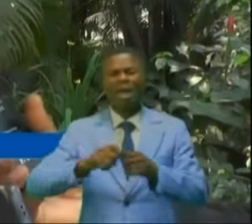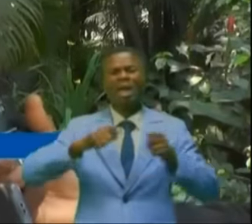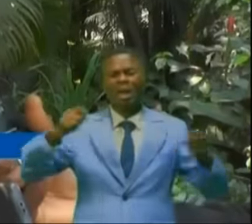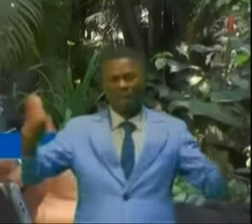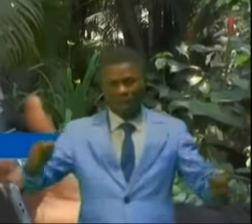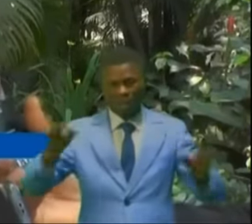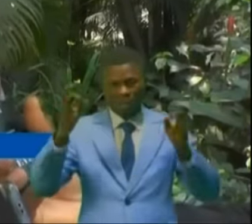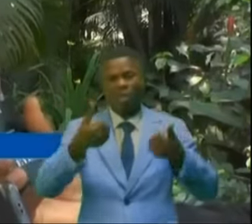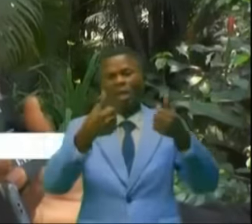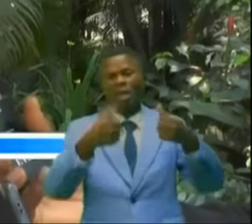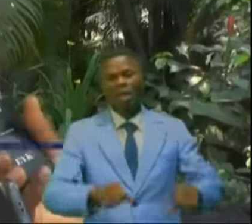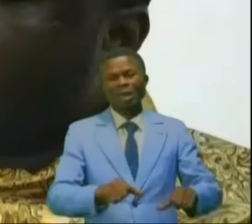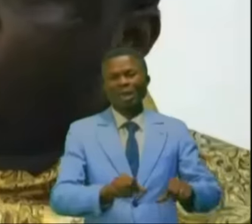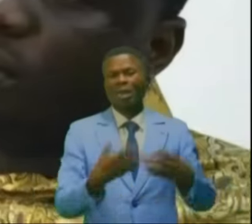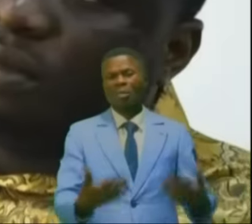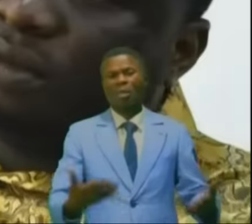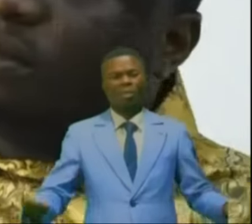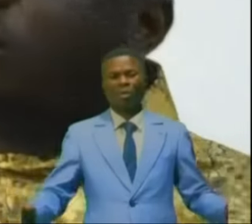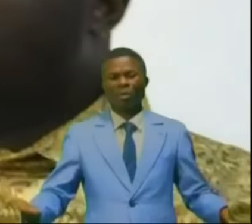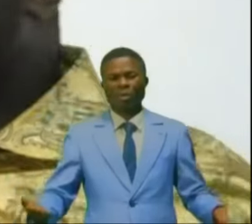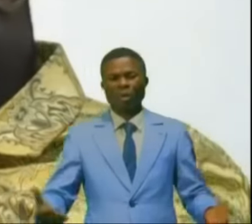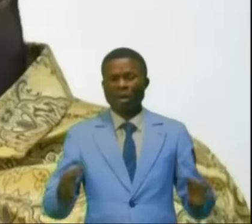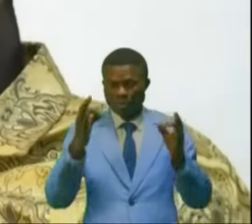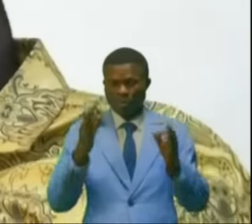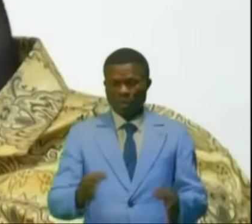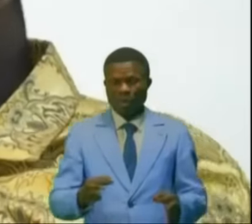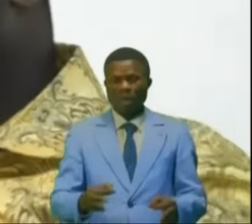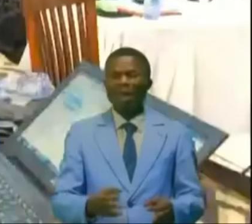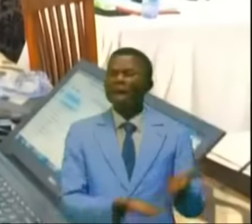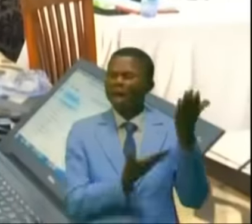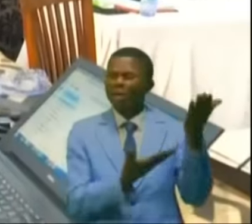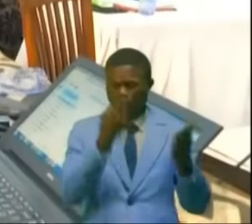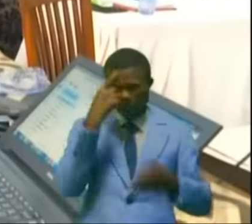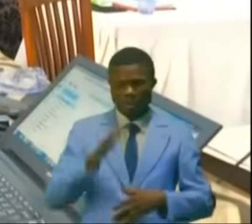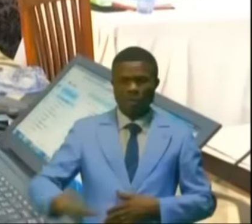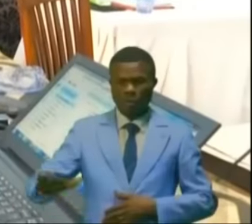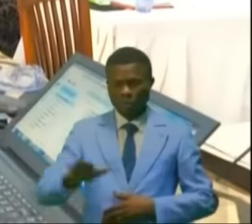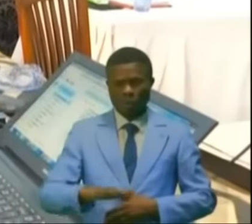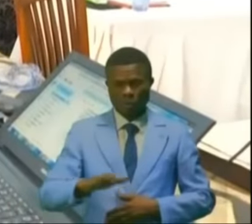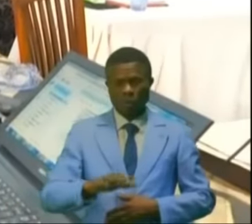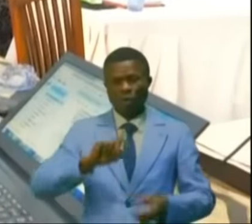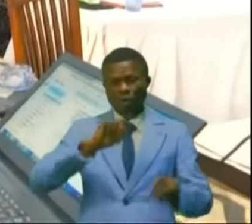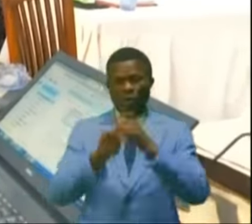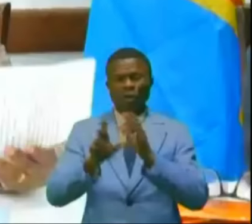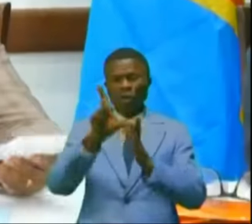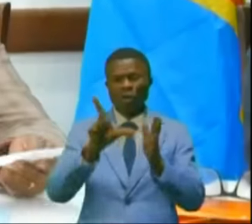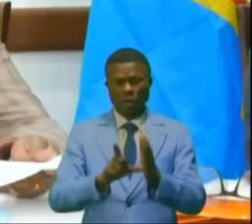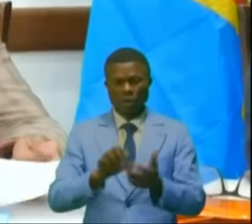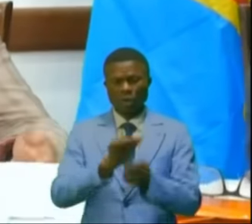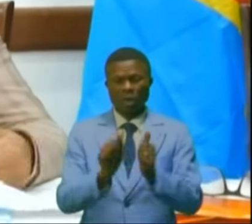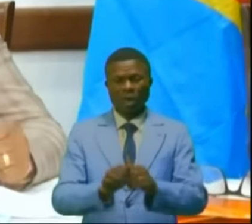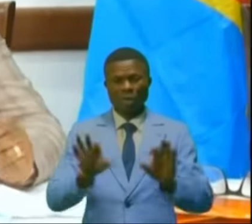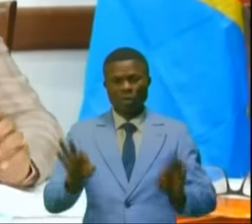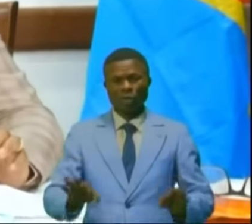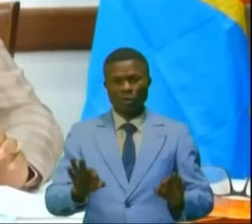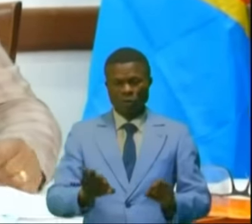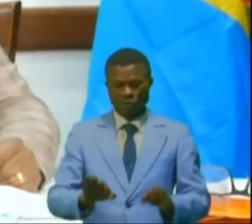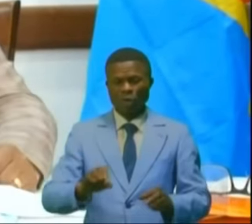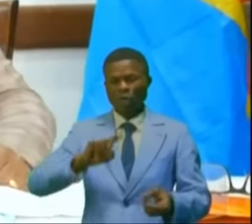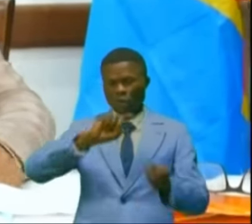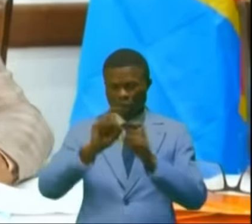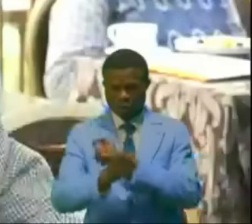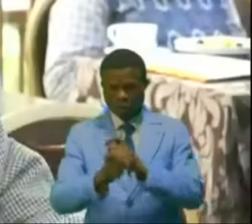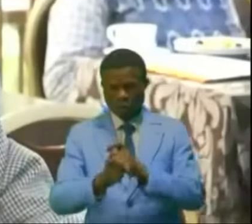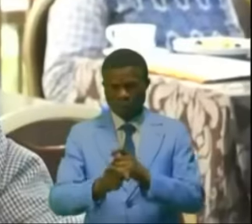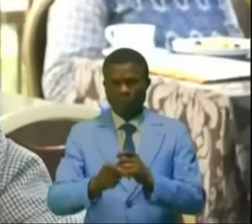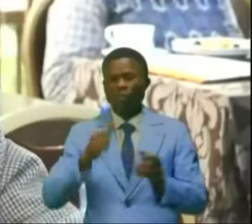qui sont restées des terres en jachère. C'est une perte pour la République. La revue légale en matière foncière doit être formalisée par un